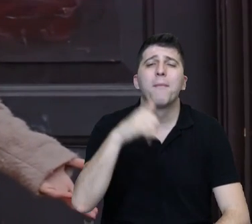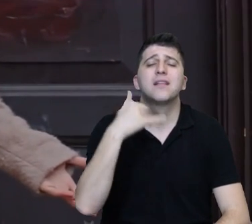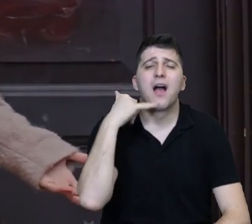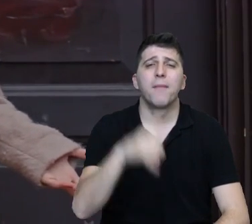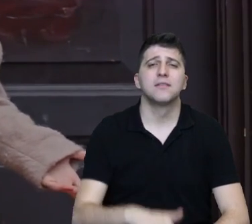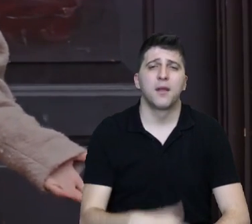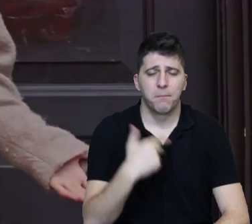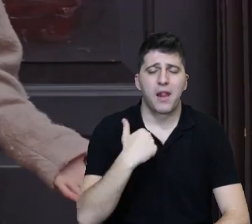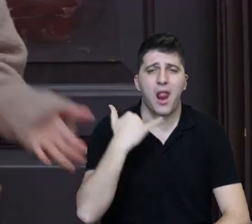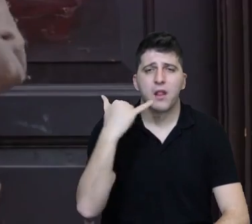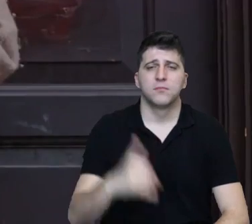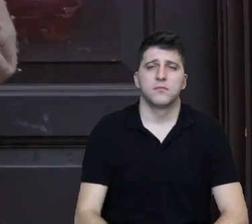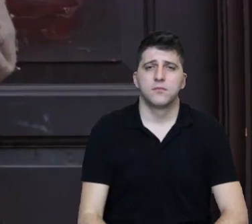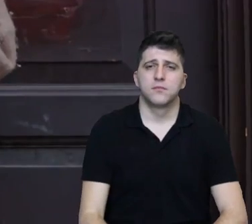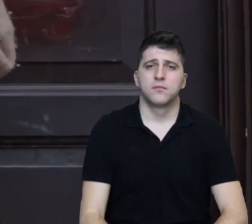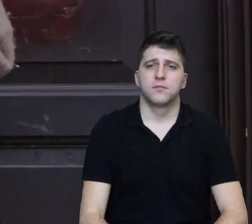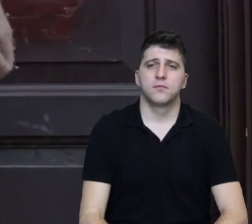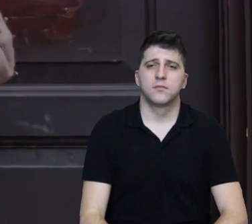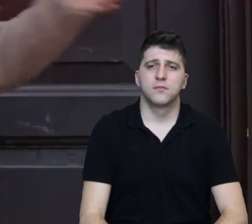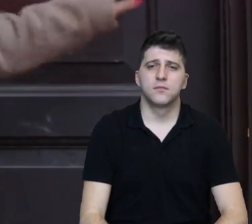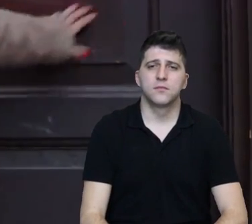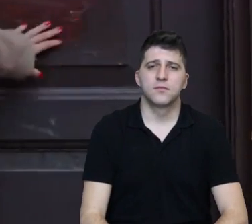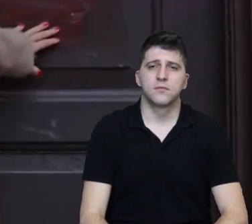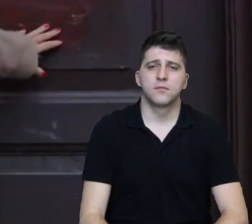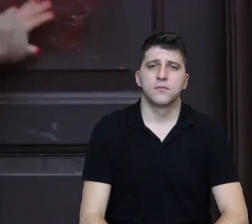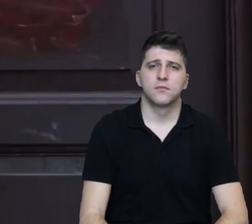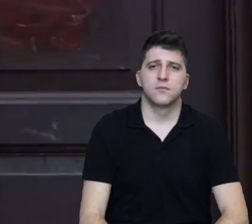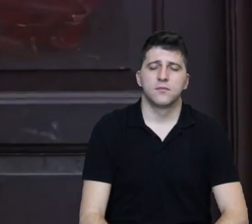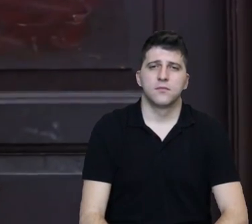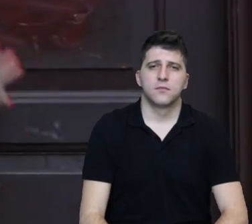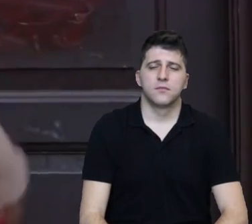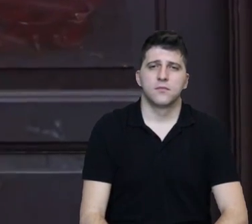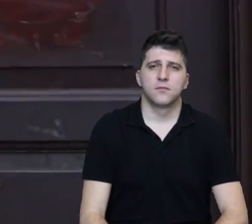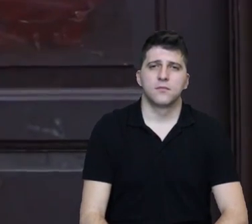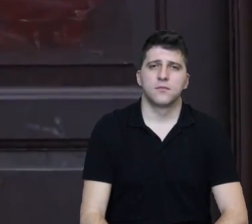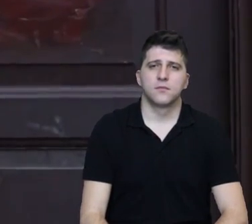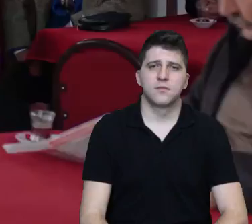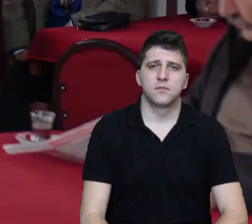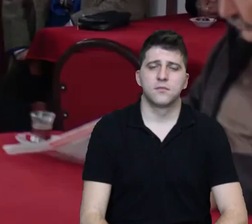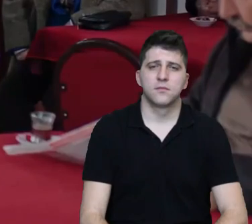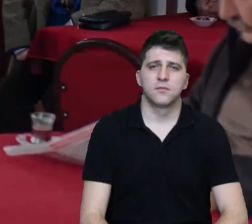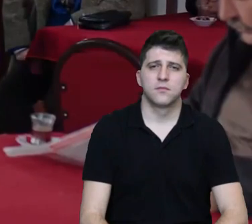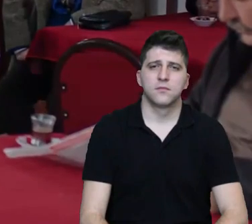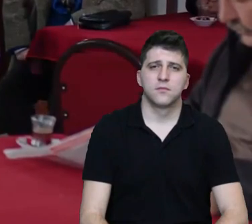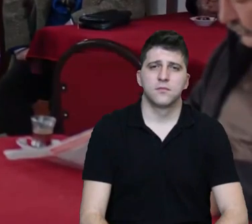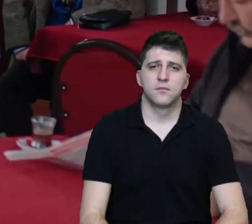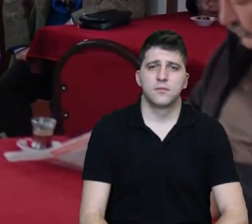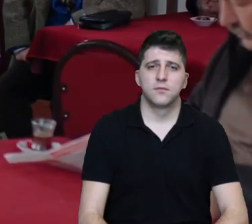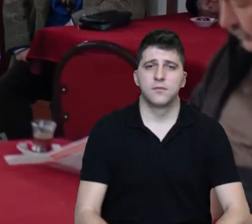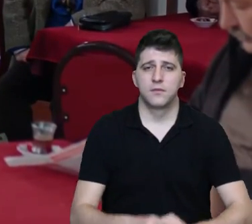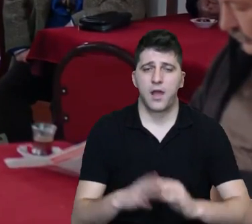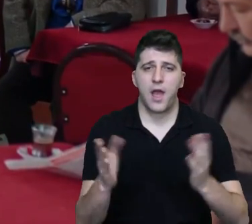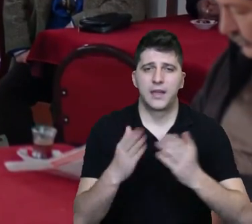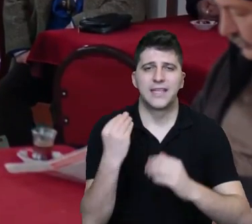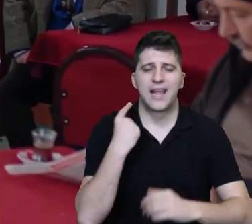kapat. Ben ararım. Burcu telaşla etrafına bakınarak gitti. Kahveye geçildi. Hadi sana yeni